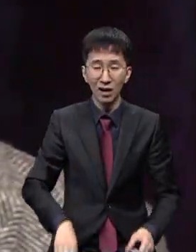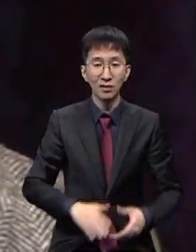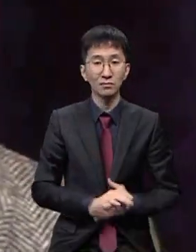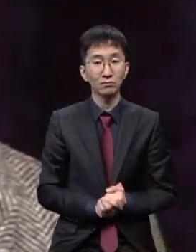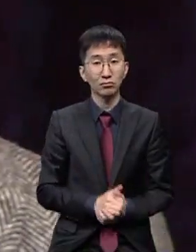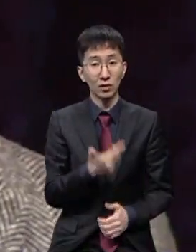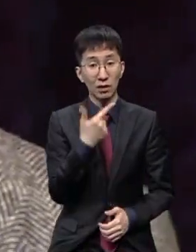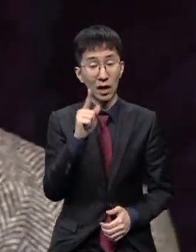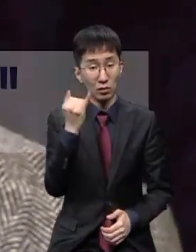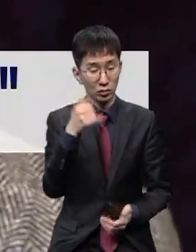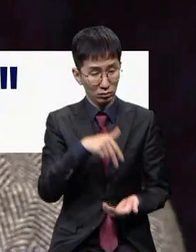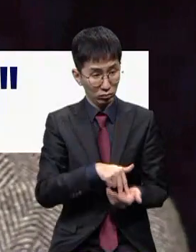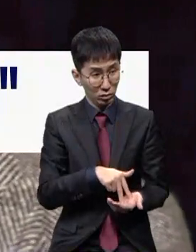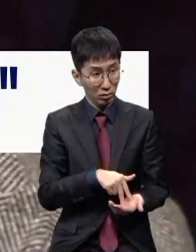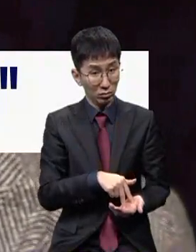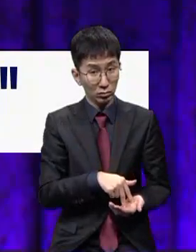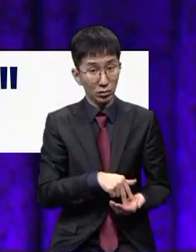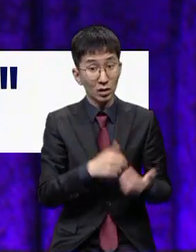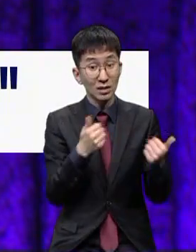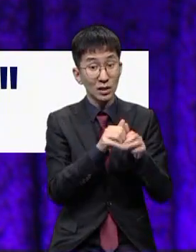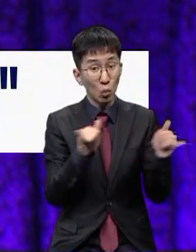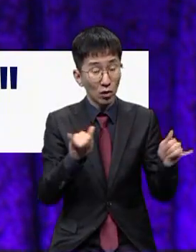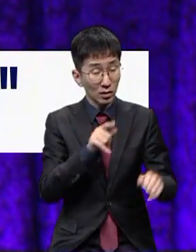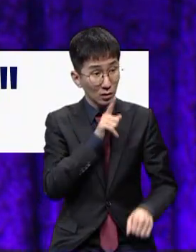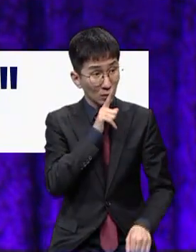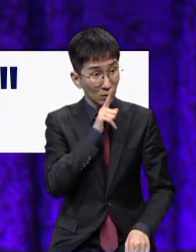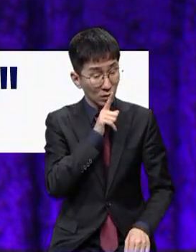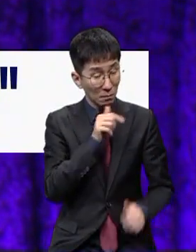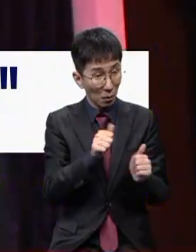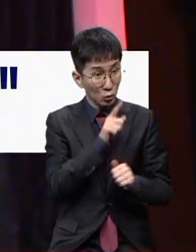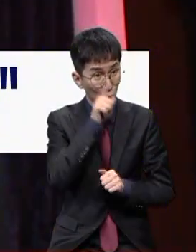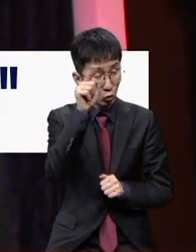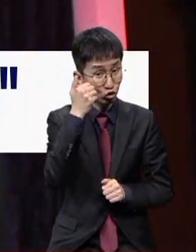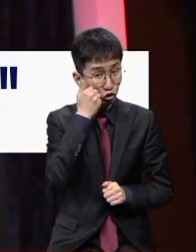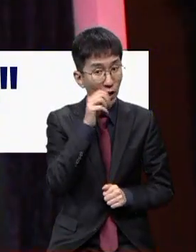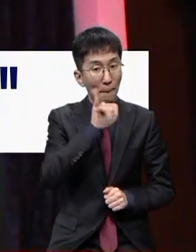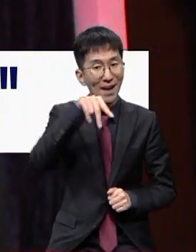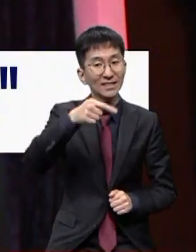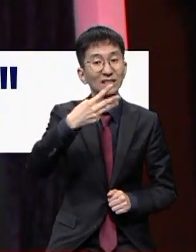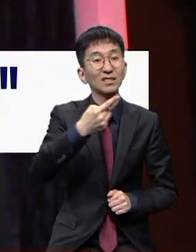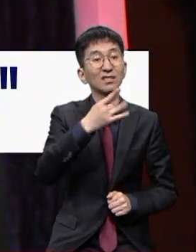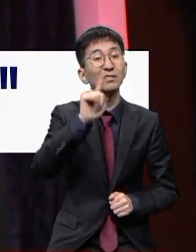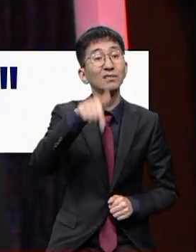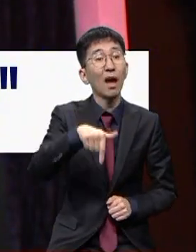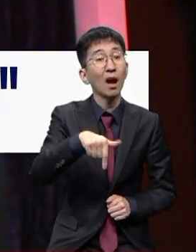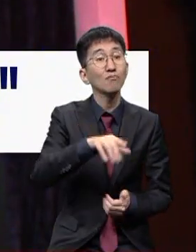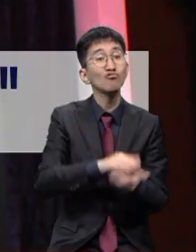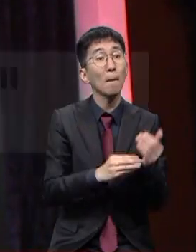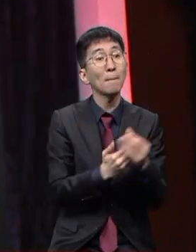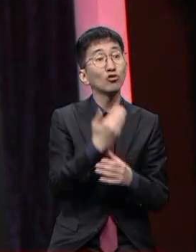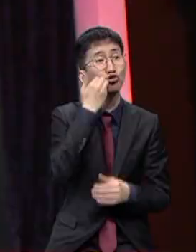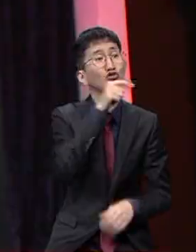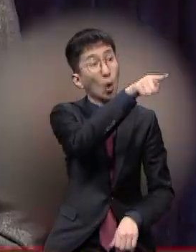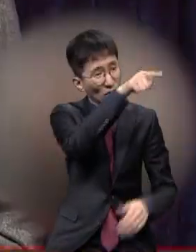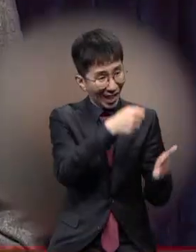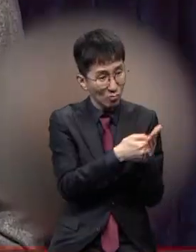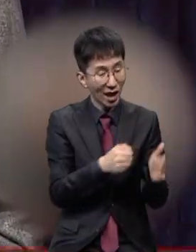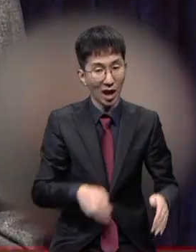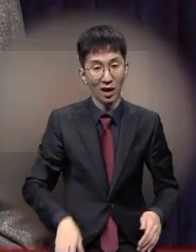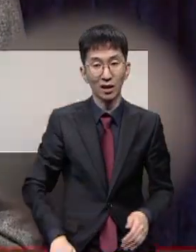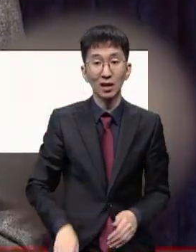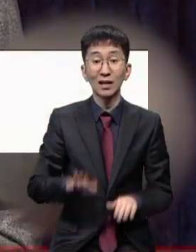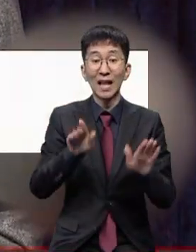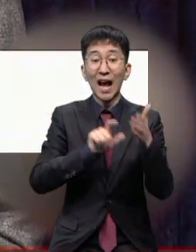나 후보는 소속 의원들이 기소된 재작년 국회 패스트트랙 사건의 빌미를 준건오 후보라고 받아쳤습니다.